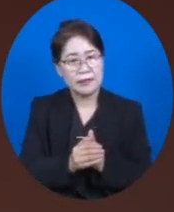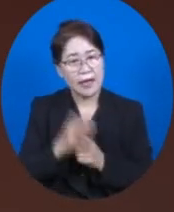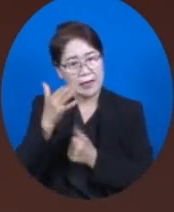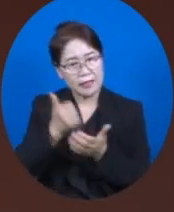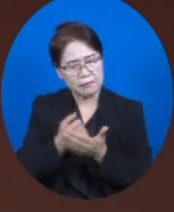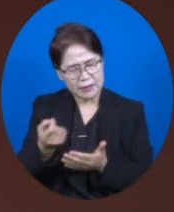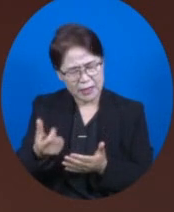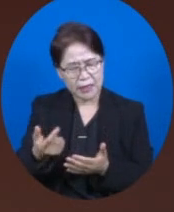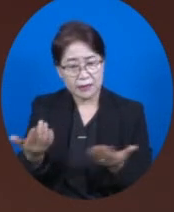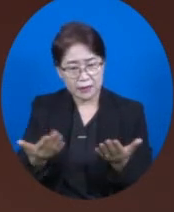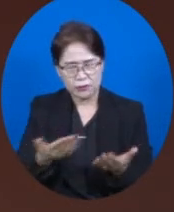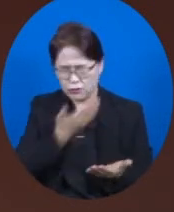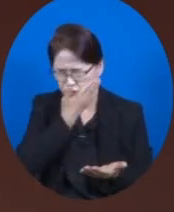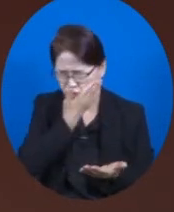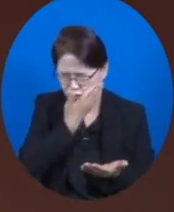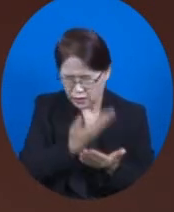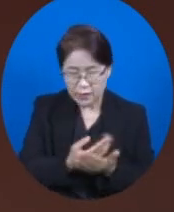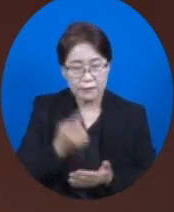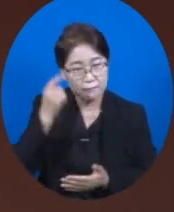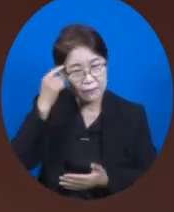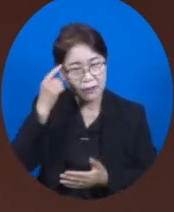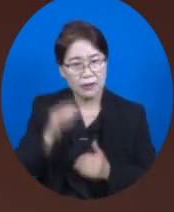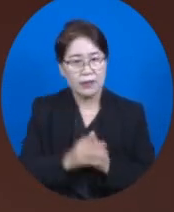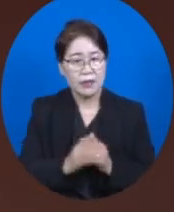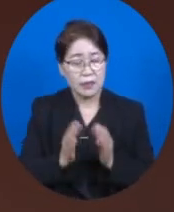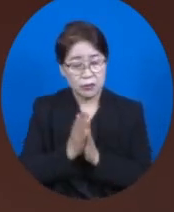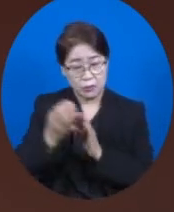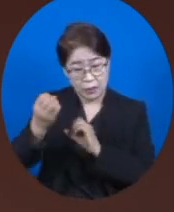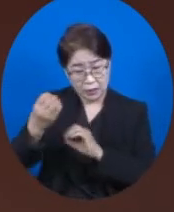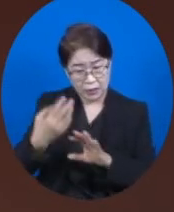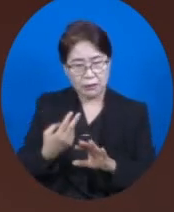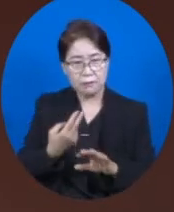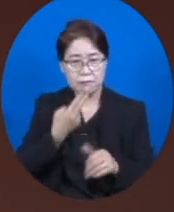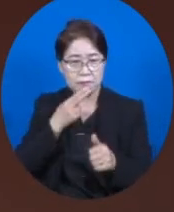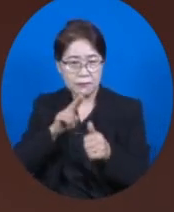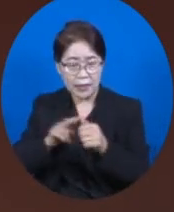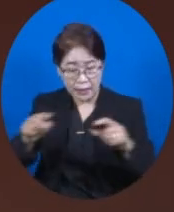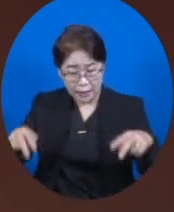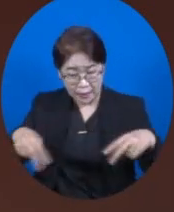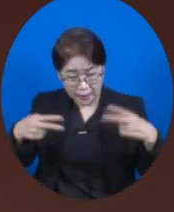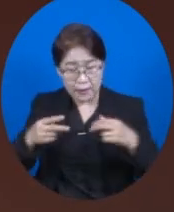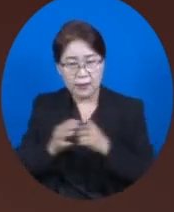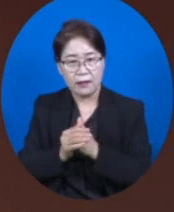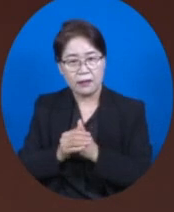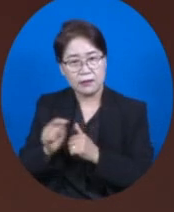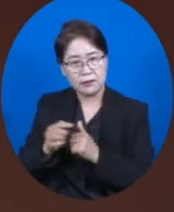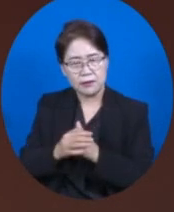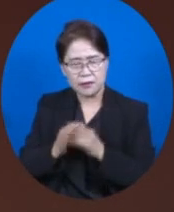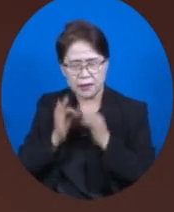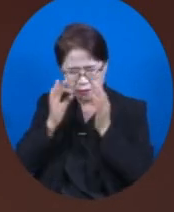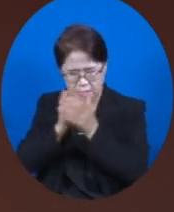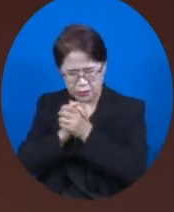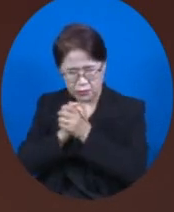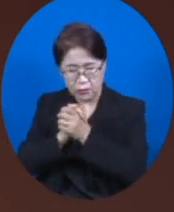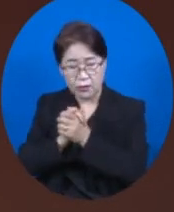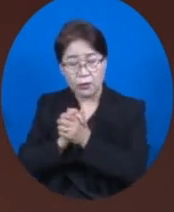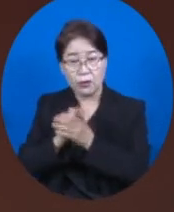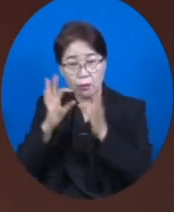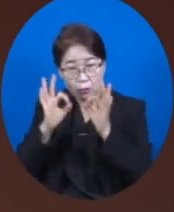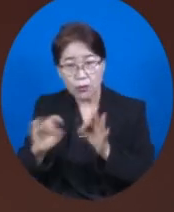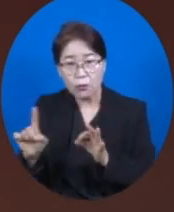것을 귀하게 여기셨어요 기도의 영담에 도전했던 엘리야를 보십시오 그가 간구하고 난 다음에 보았던